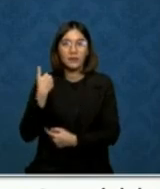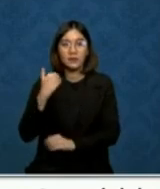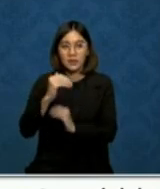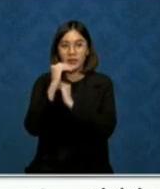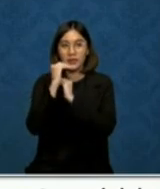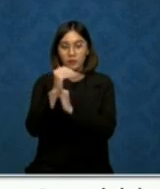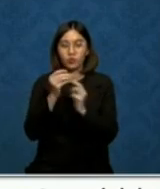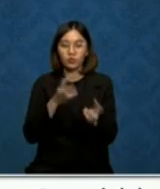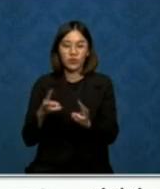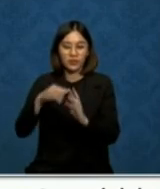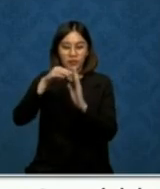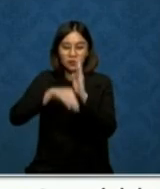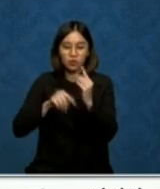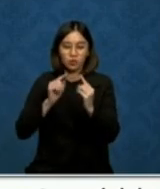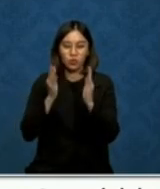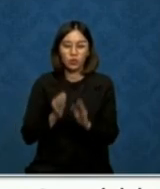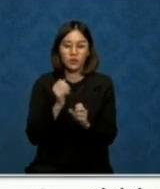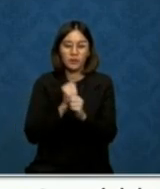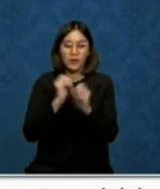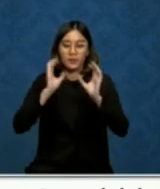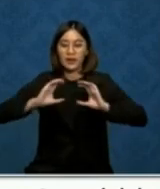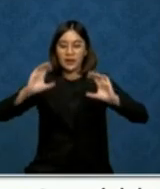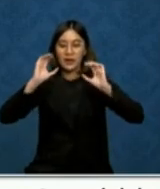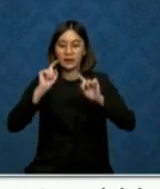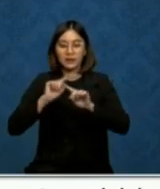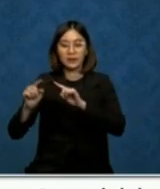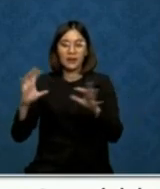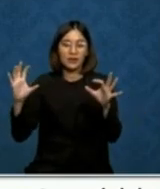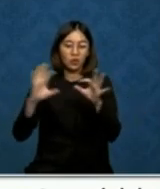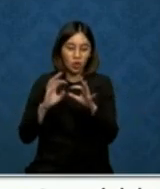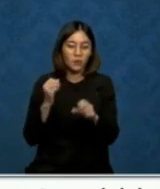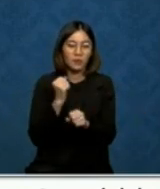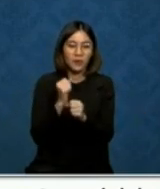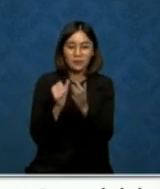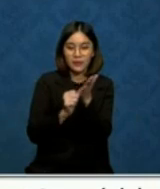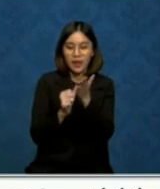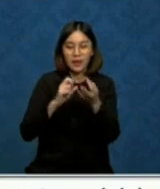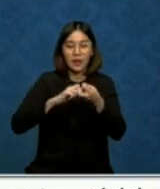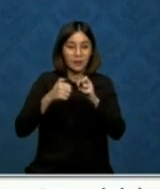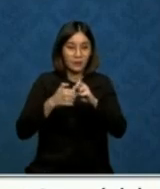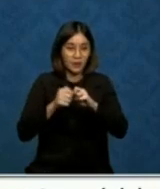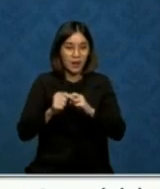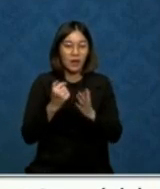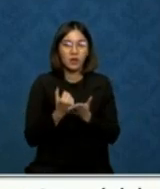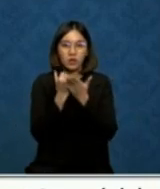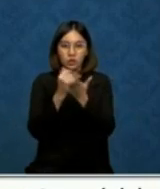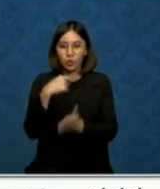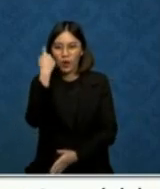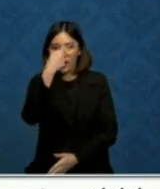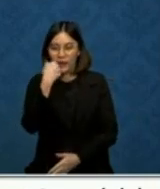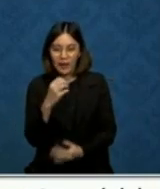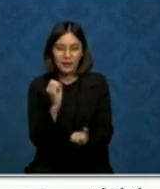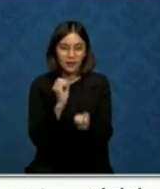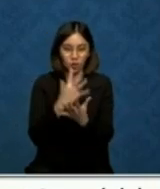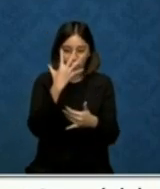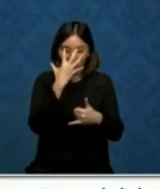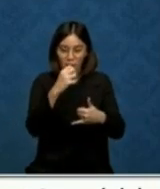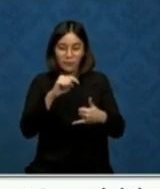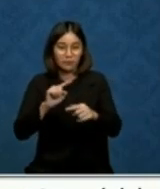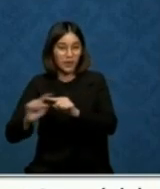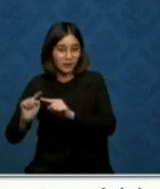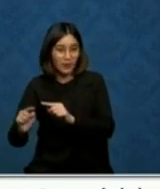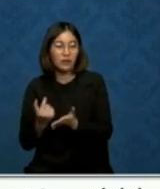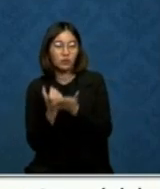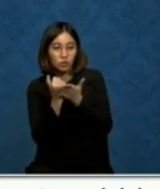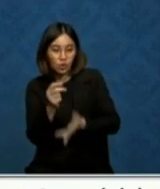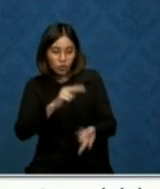ำหนดกลไกให้เจ้าหน้าที่และหน่วยงานรัฐที่เกี่ยวข้องเข้ามาดำเนินการแก้ไขปัญหาและเยียวยาผู้ถูกละเมิดค่ะท่านโดยดิฉันคิดว่